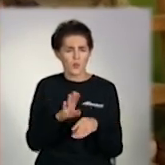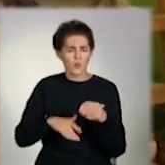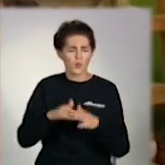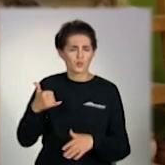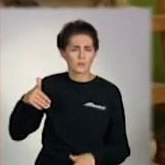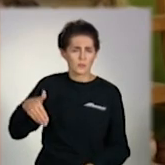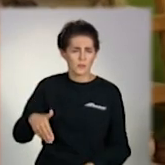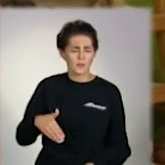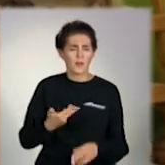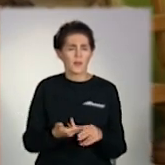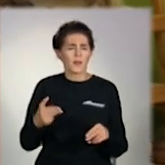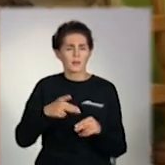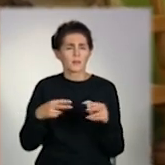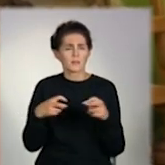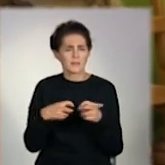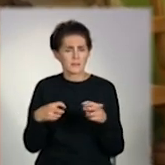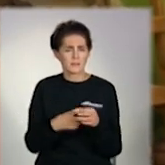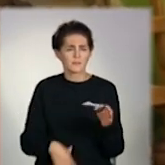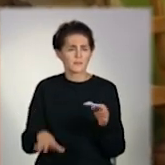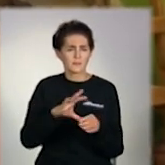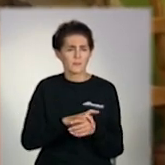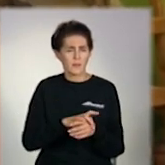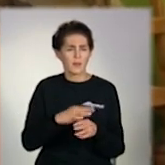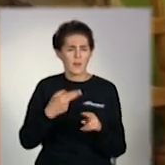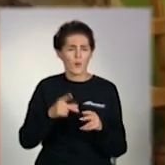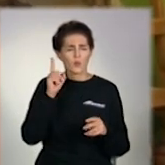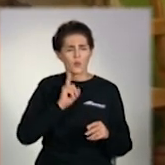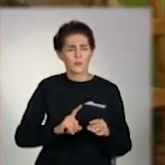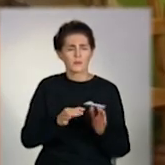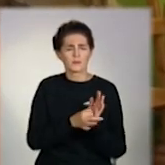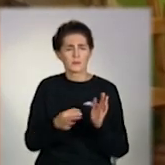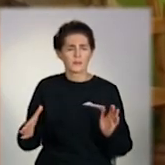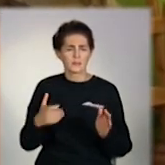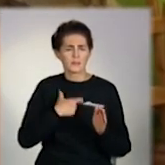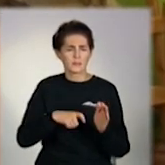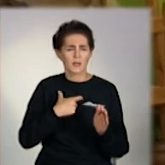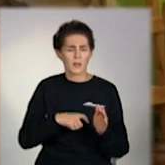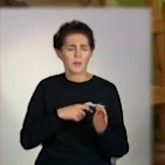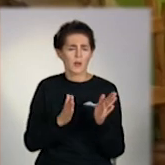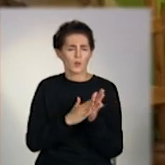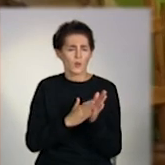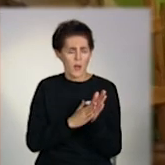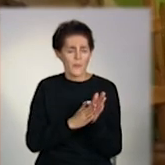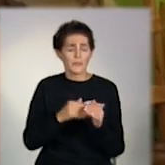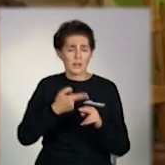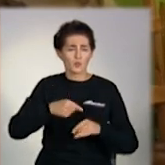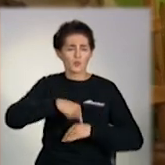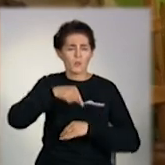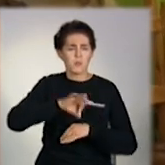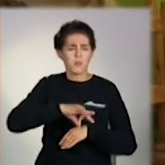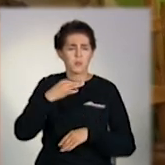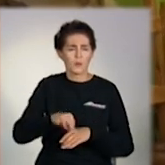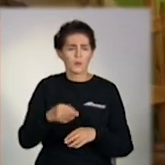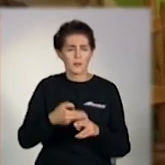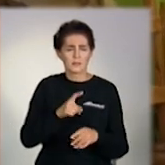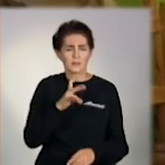сумке, он берет эту резиночку и, оттягивая, щелкает себе по запястью, ощущает боль, и для